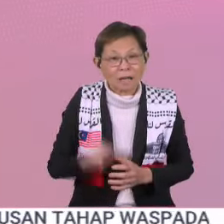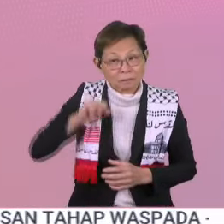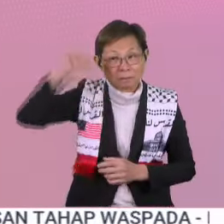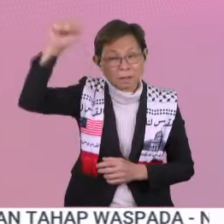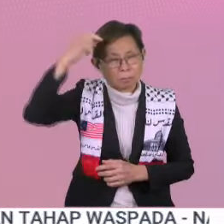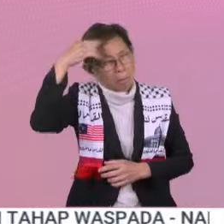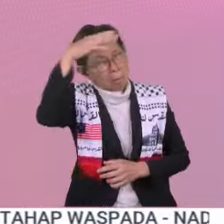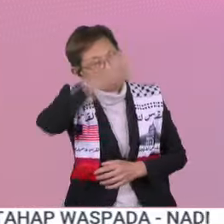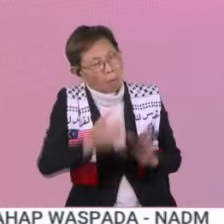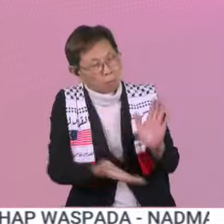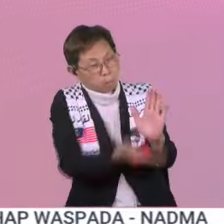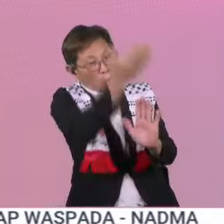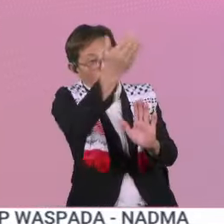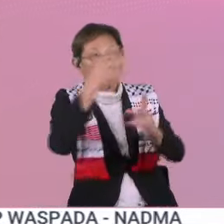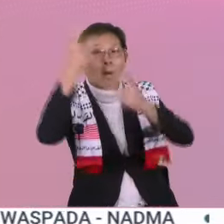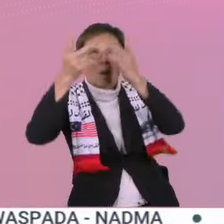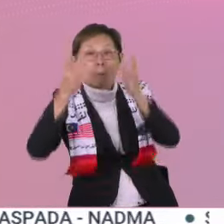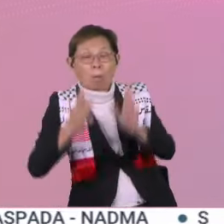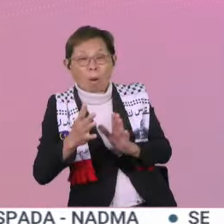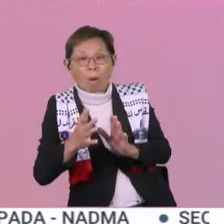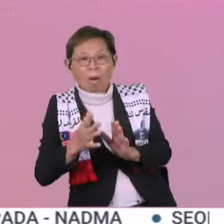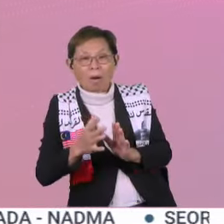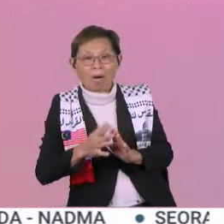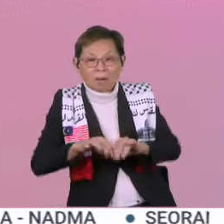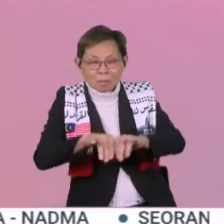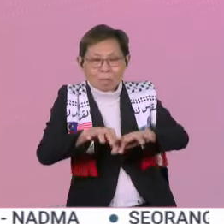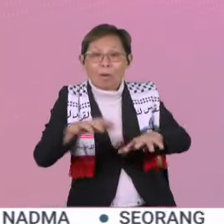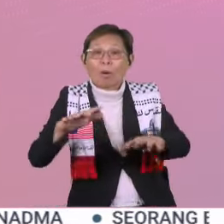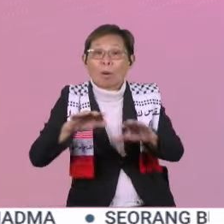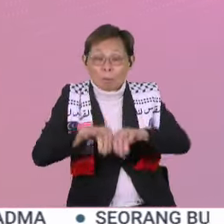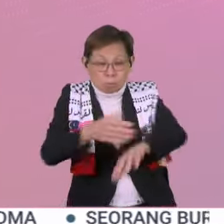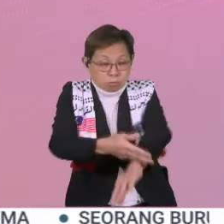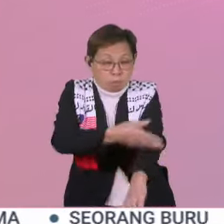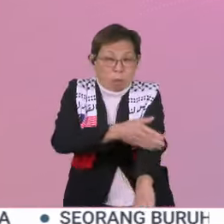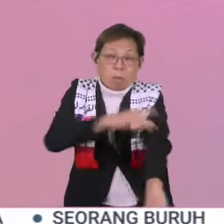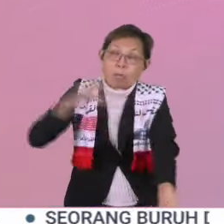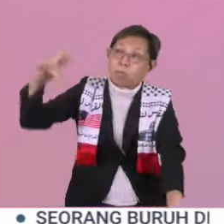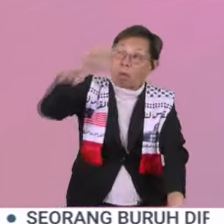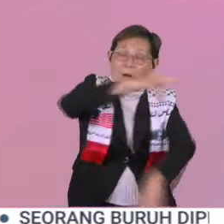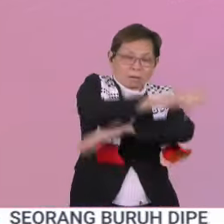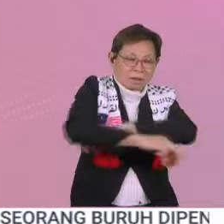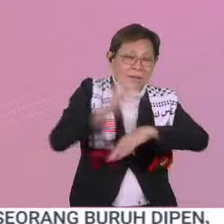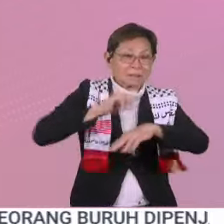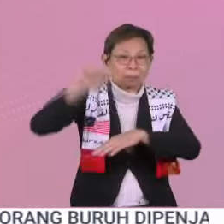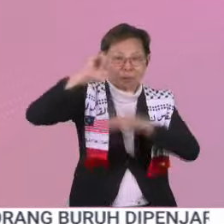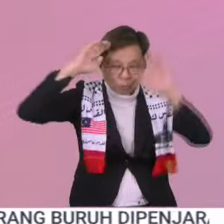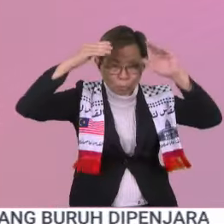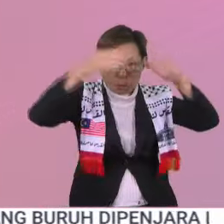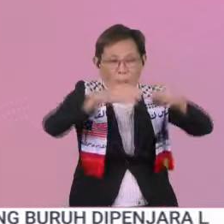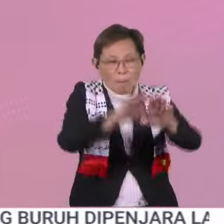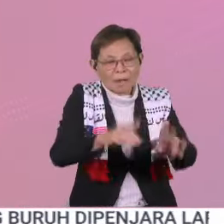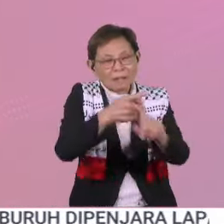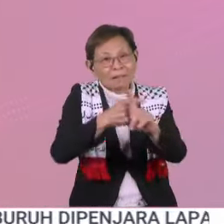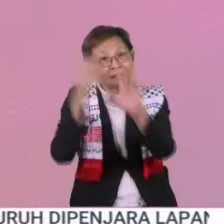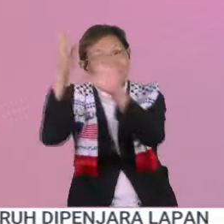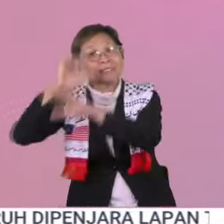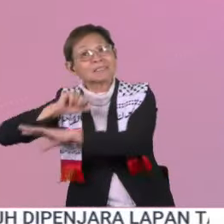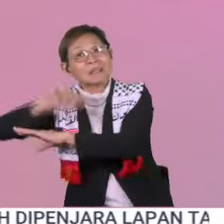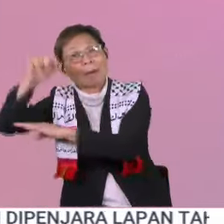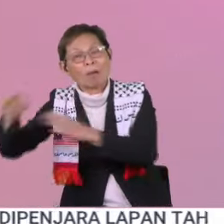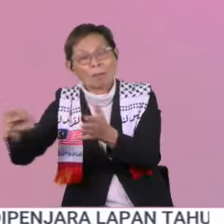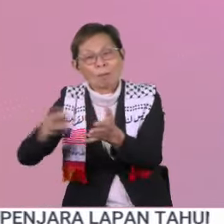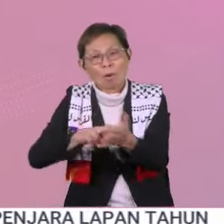Sabah menjangkakan peningkatan jumlah pelancong menerusi perkembangan rangkaian udara terus ke negeri itu. Itu antara tumpuan dari negeri di bawah bayu petang ini. Laporannya